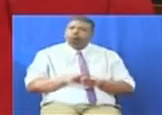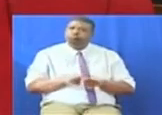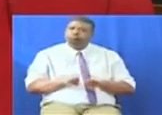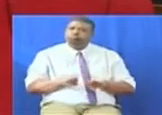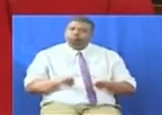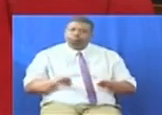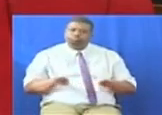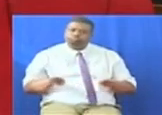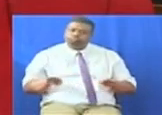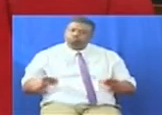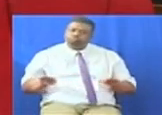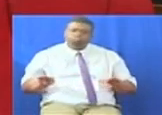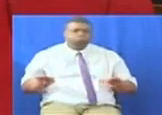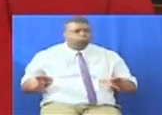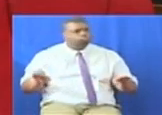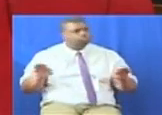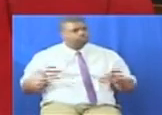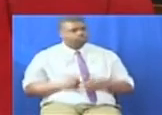Alitulia sana.